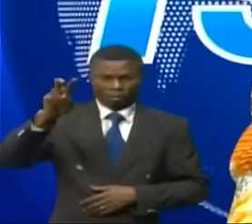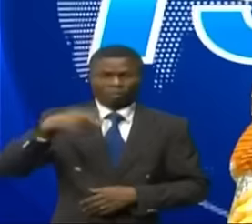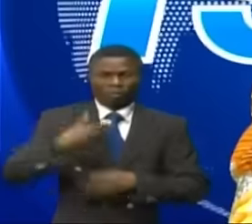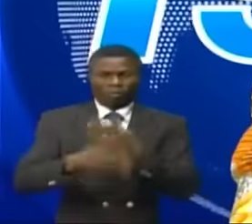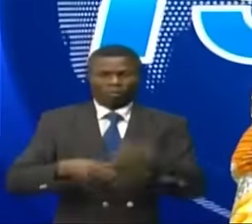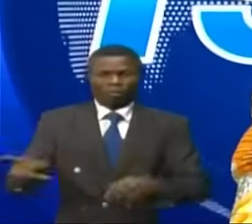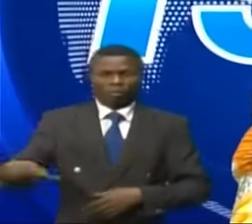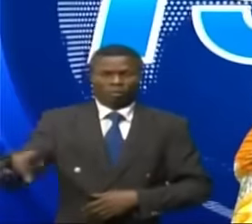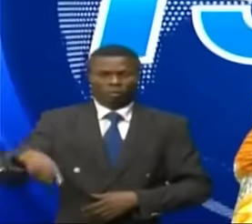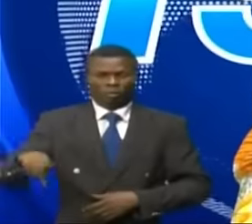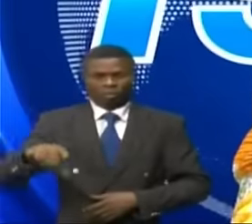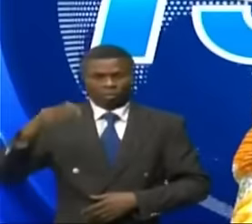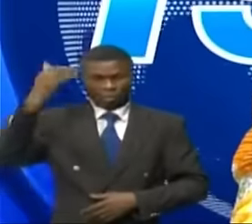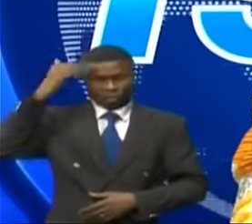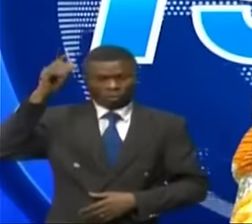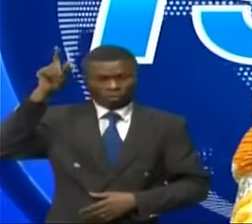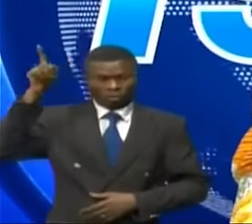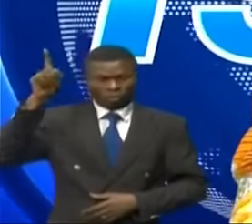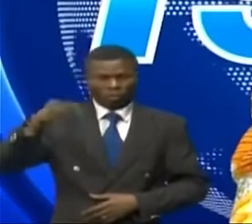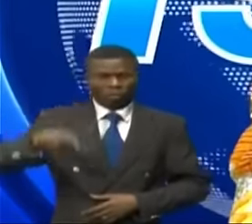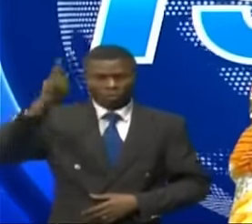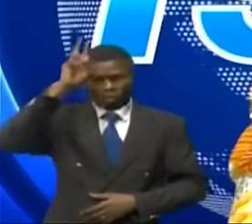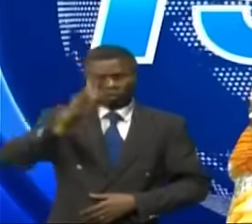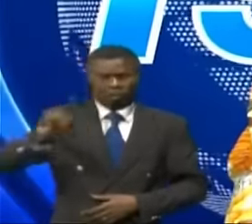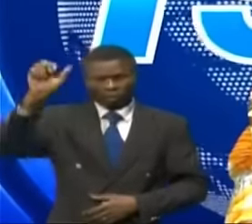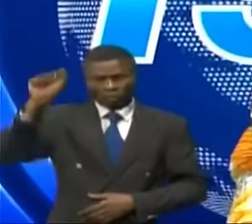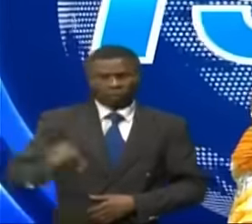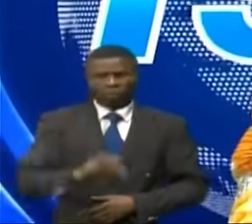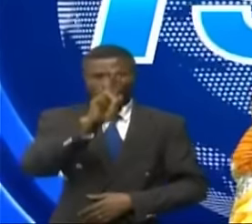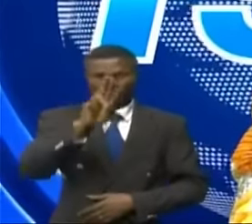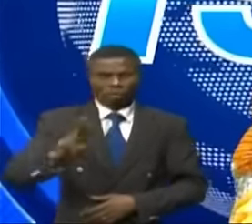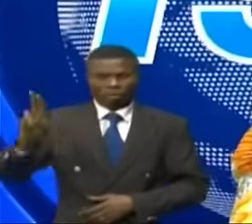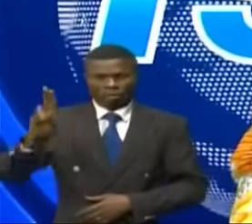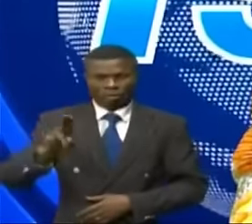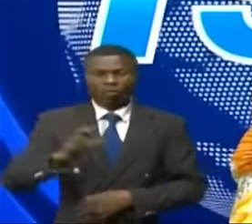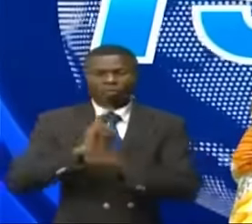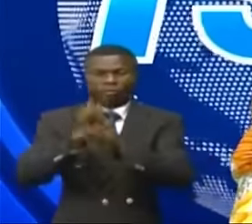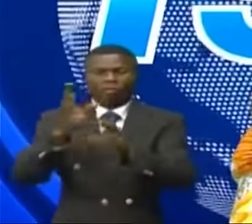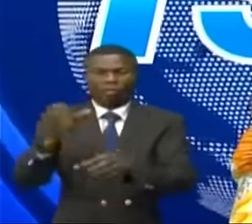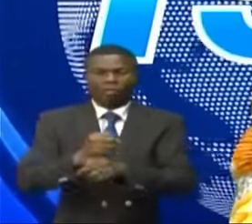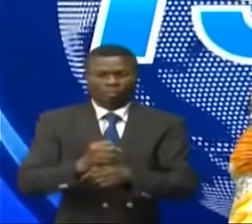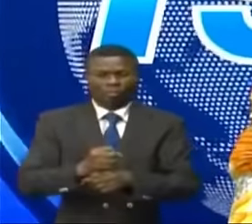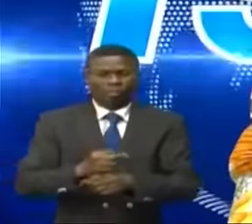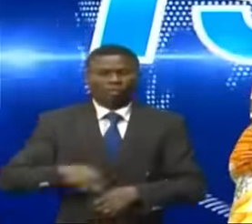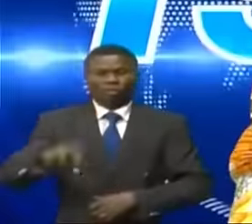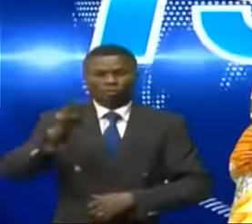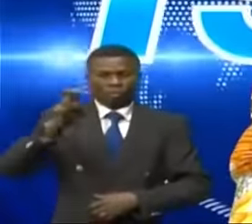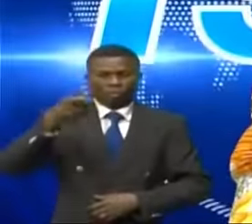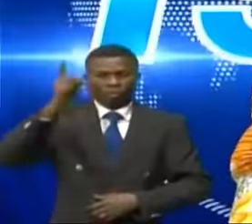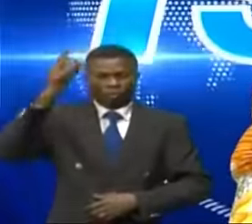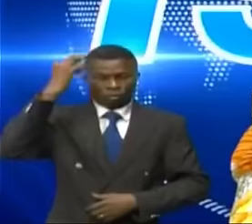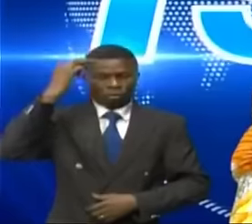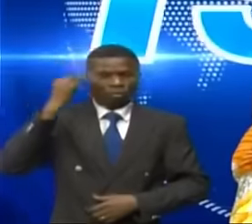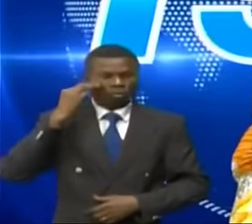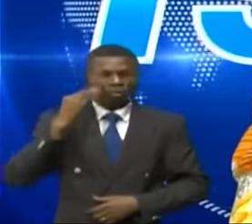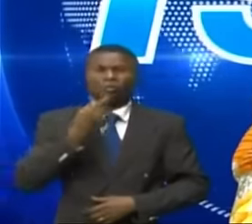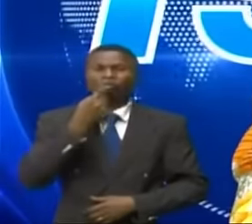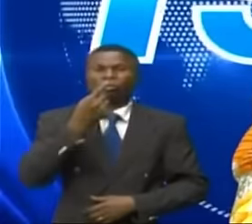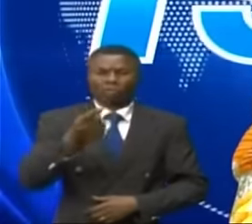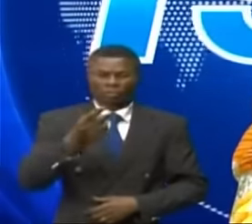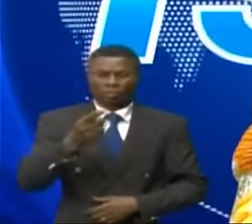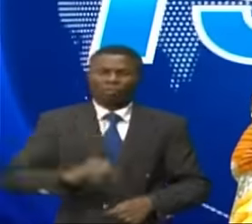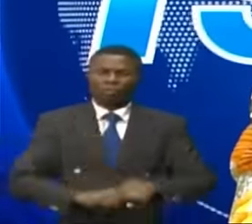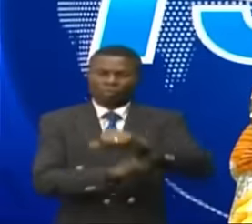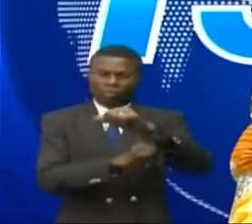conduit tour à tour dans les provinces du Haut-Uele et du Bas-Uele. Faisant la restitution de cette mission, le chef du gouvernement congolais a indiqué